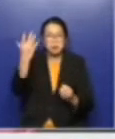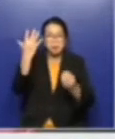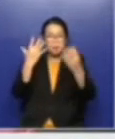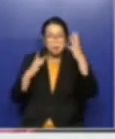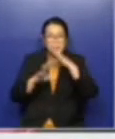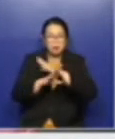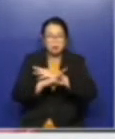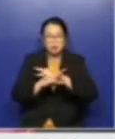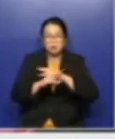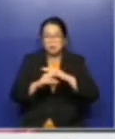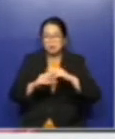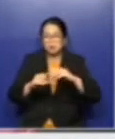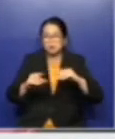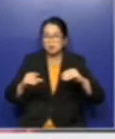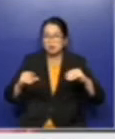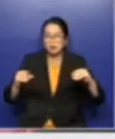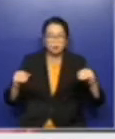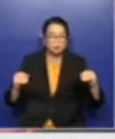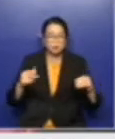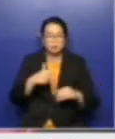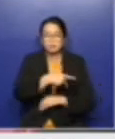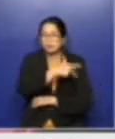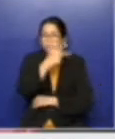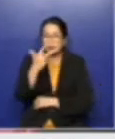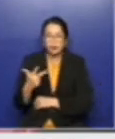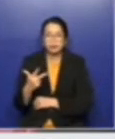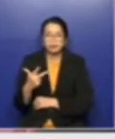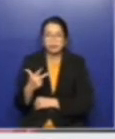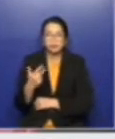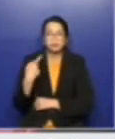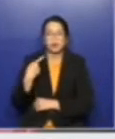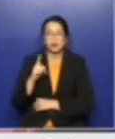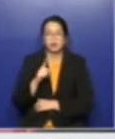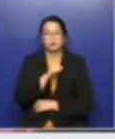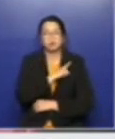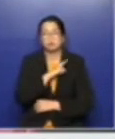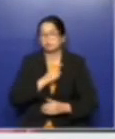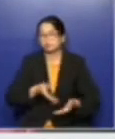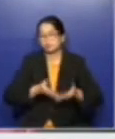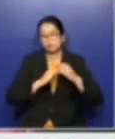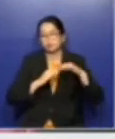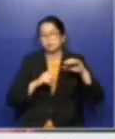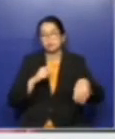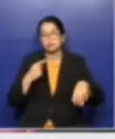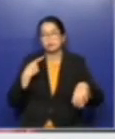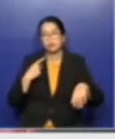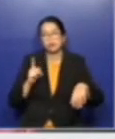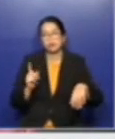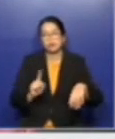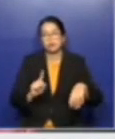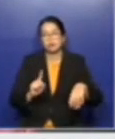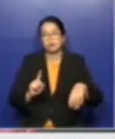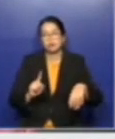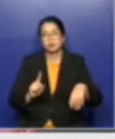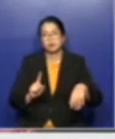ไทย PBS มีไว้ทำไมและพลัง